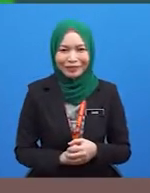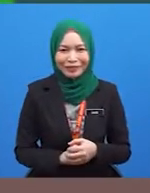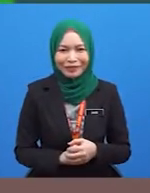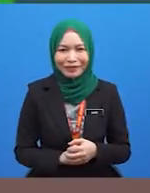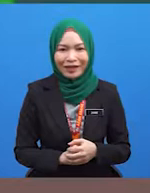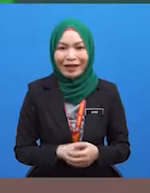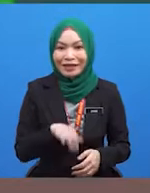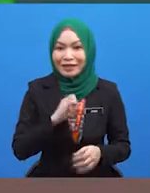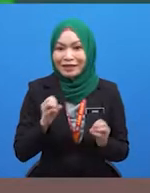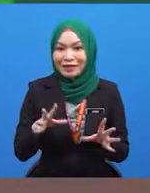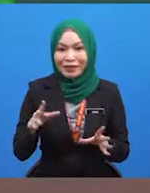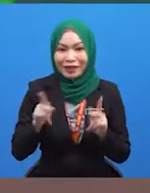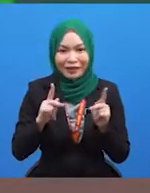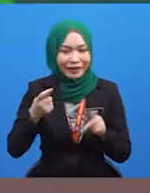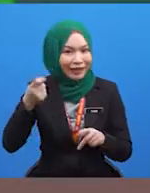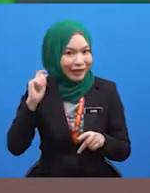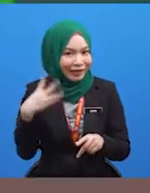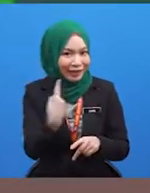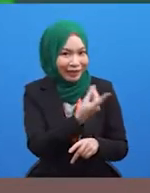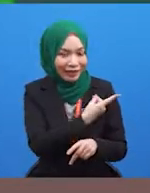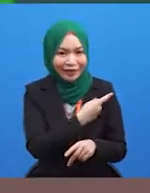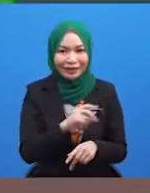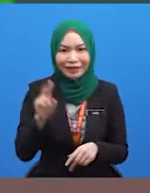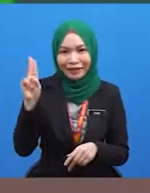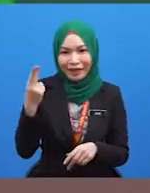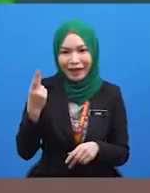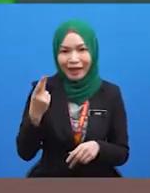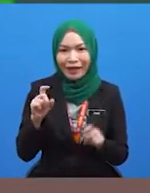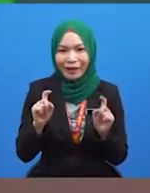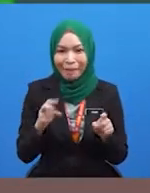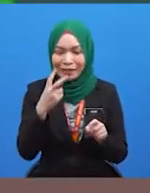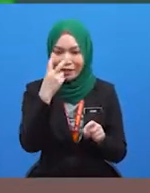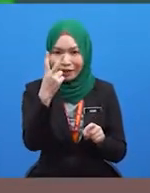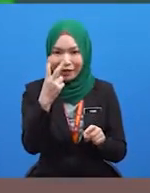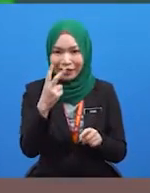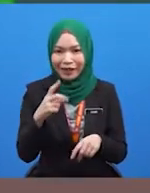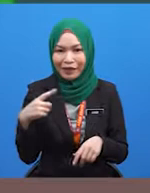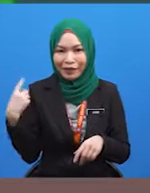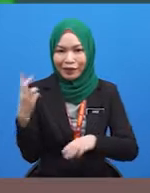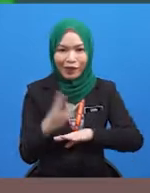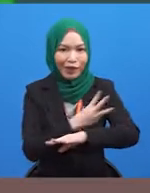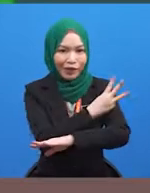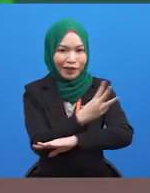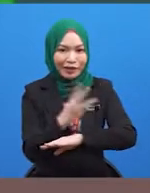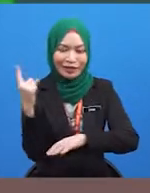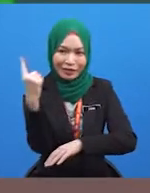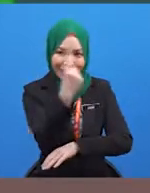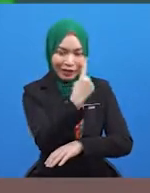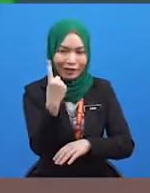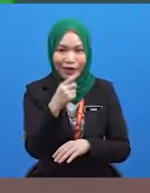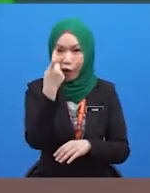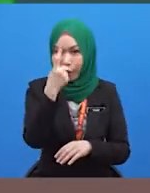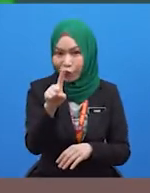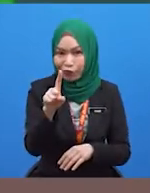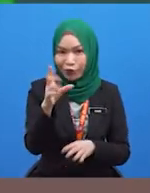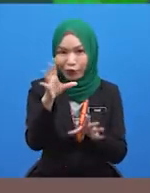Seperti yang saya katakan tadi, kita hanya perlu mengimbas persekitaran untuk mencari sumber